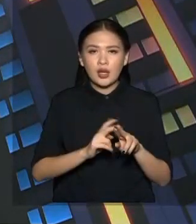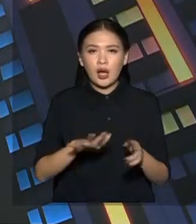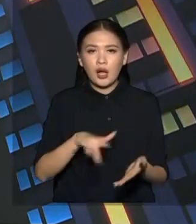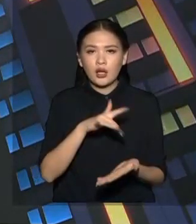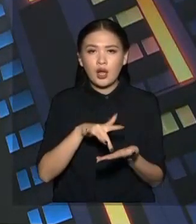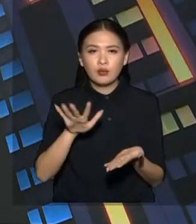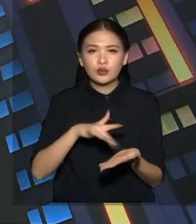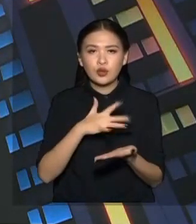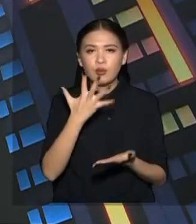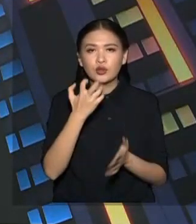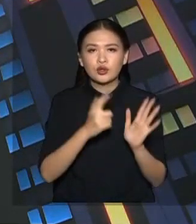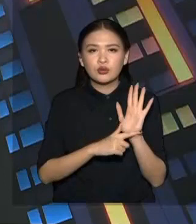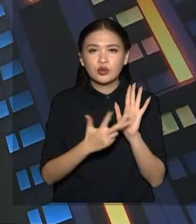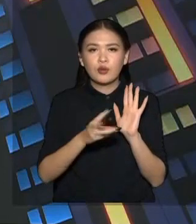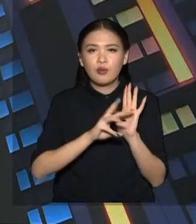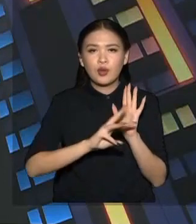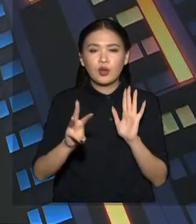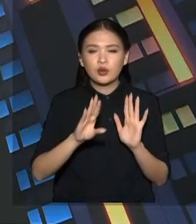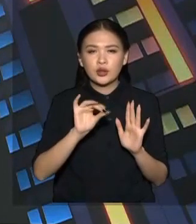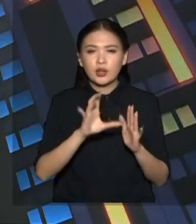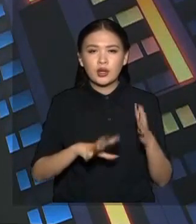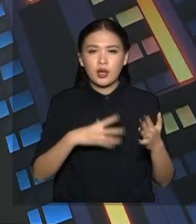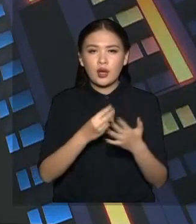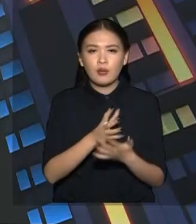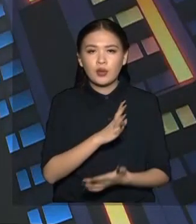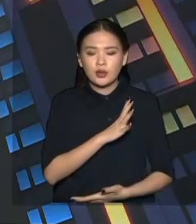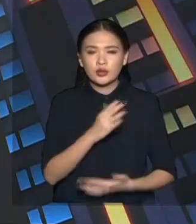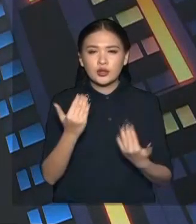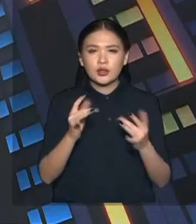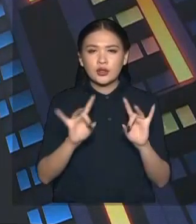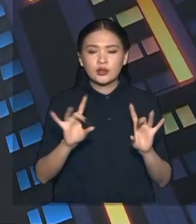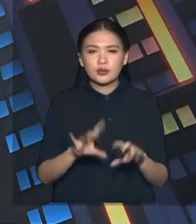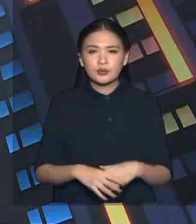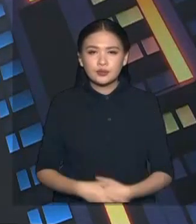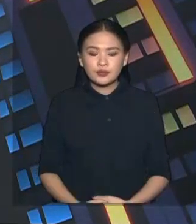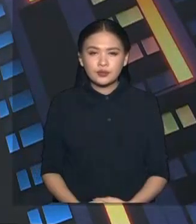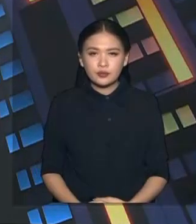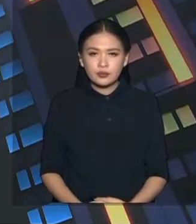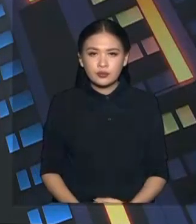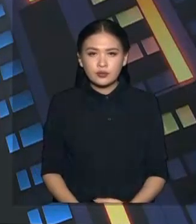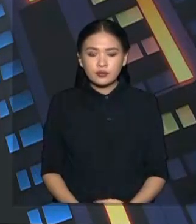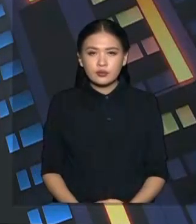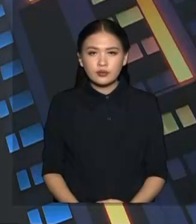қалалық бюджеттен 573 миллион теңге бөлінген. Динара Ерболғыз тарқатып айтады.